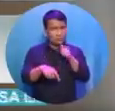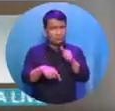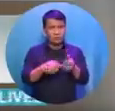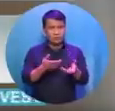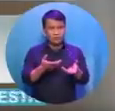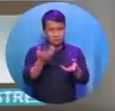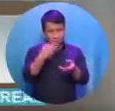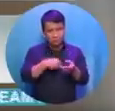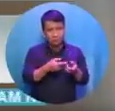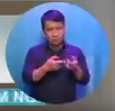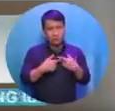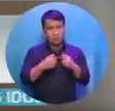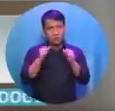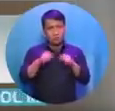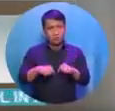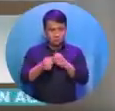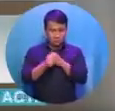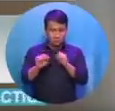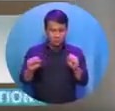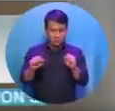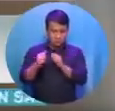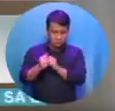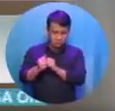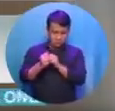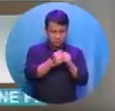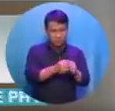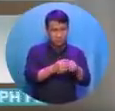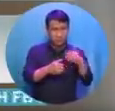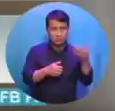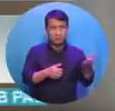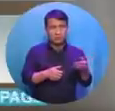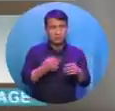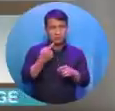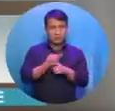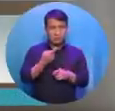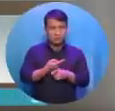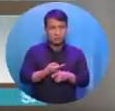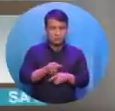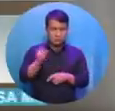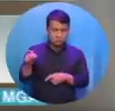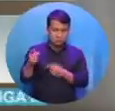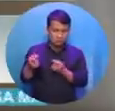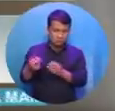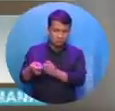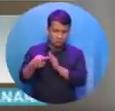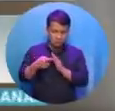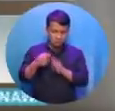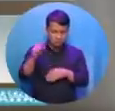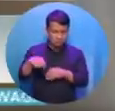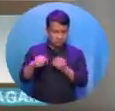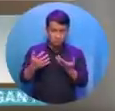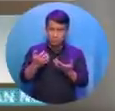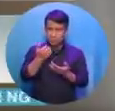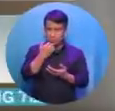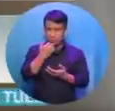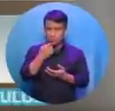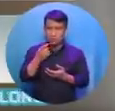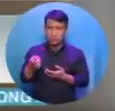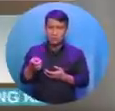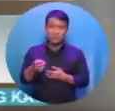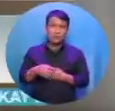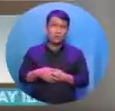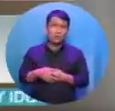nais-nais, sir. Para sa iyong seguridad, gusto mo magpasama pa uwi. Tama lang yun. Tama lang yung request nyo, sir. Wala akong nakikita masama. So, minasama nila